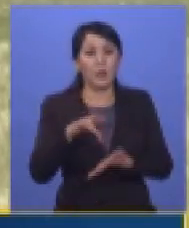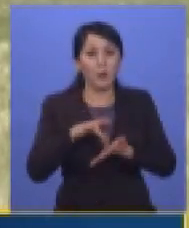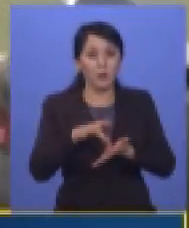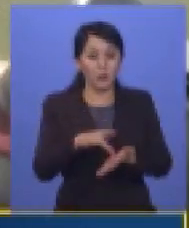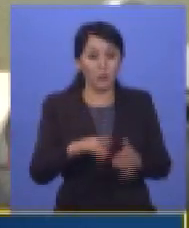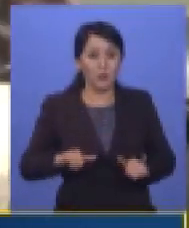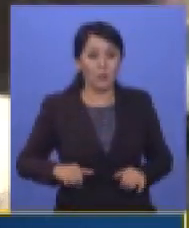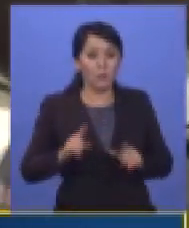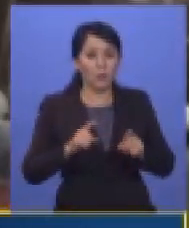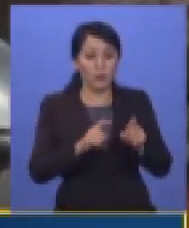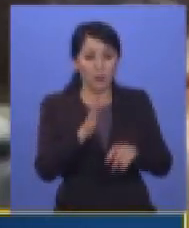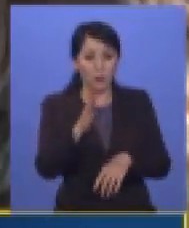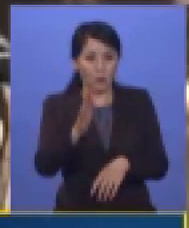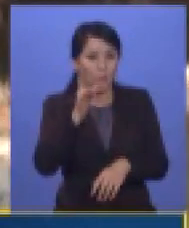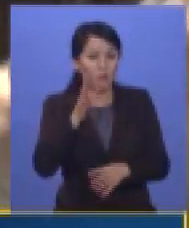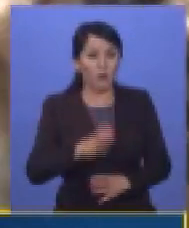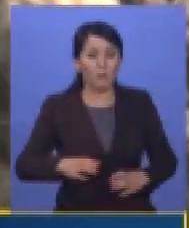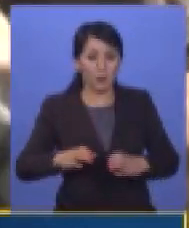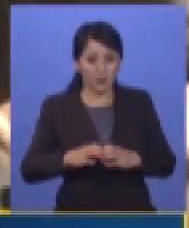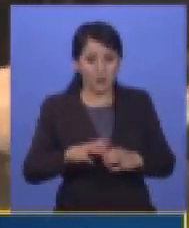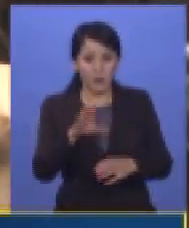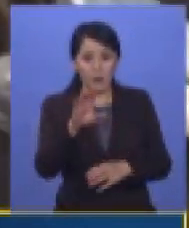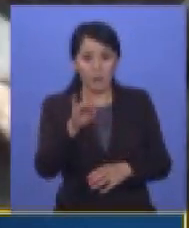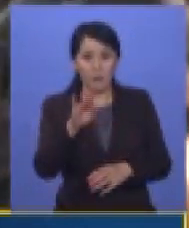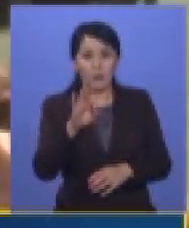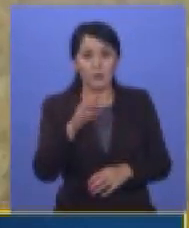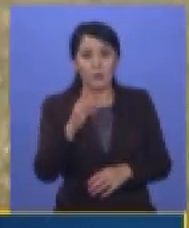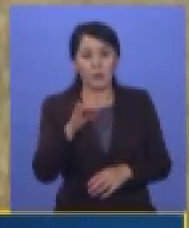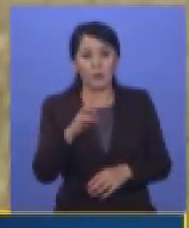дамыту мақсатында алдағы уақытта клуб мүшелері еліміздің батысы мен шығысына сапарға шықпақ ниетте.